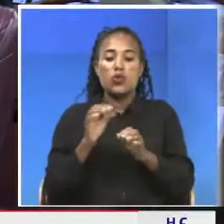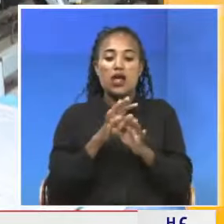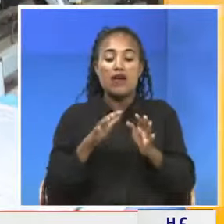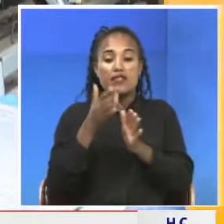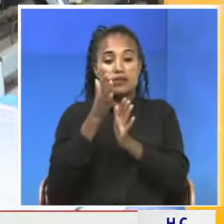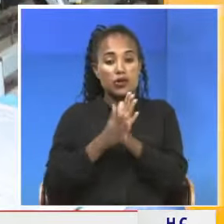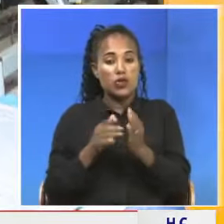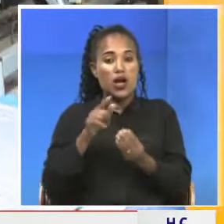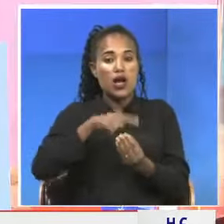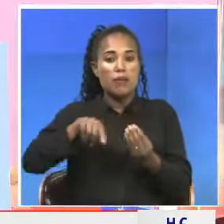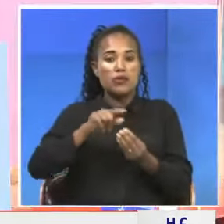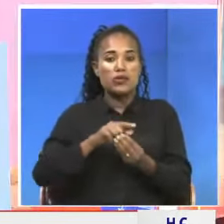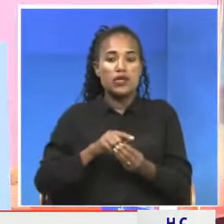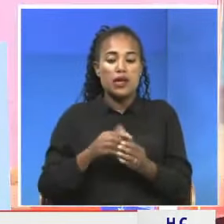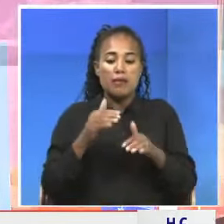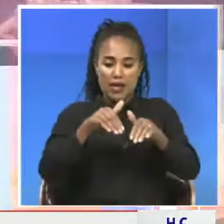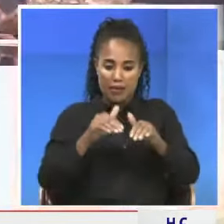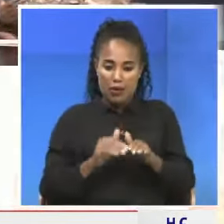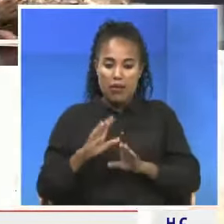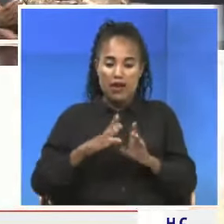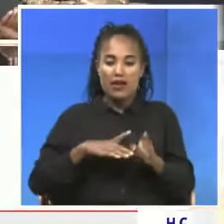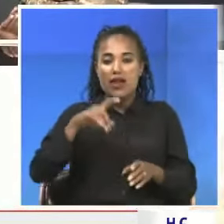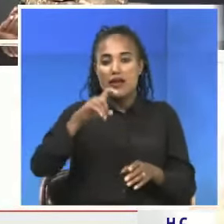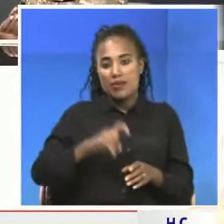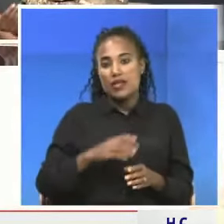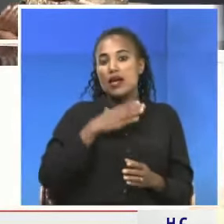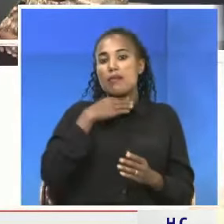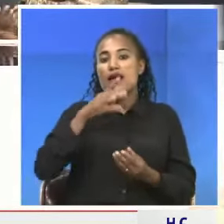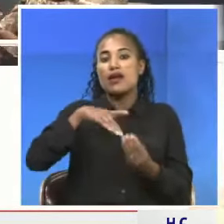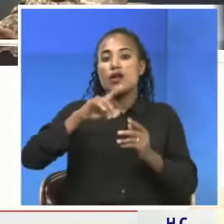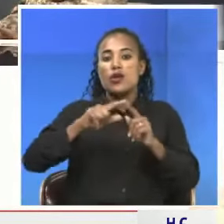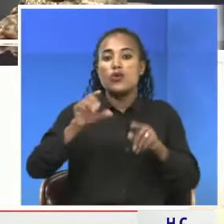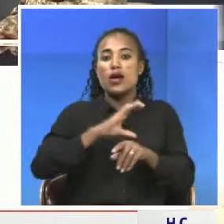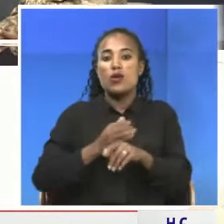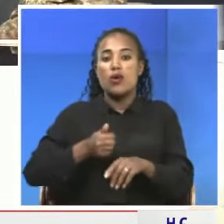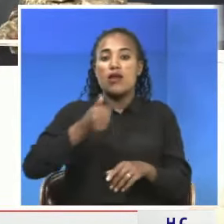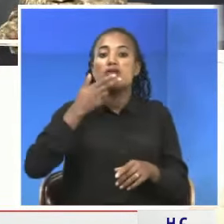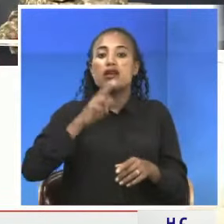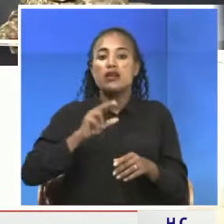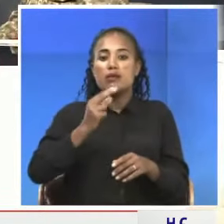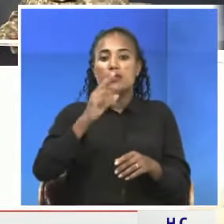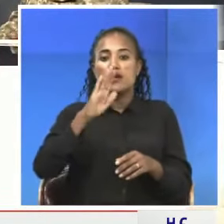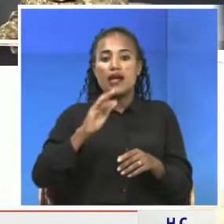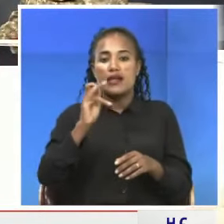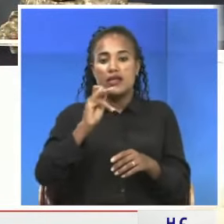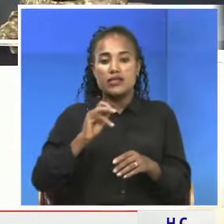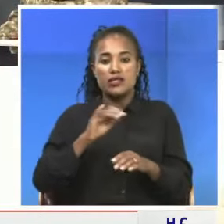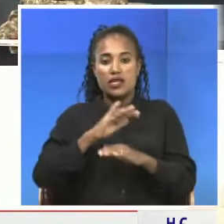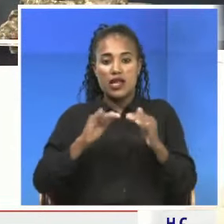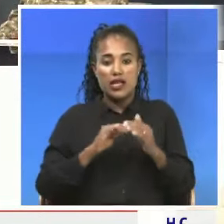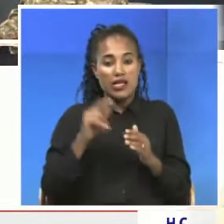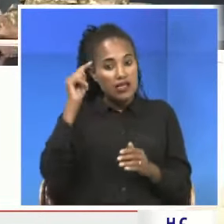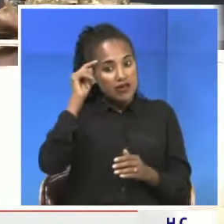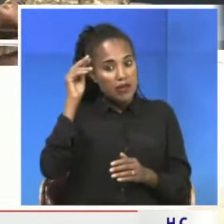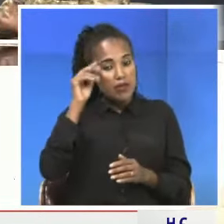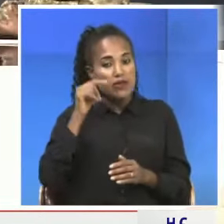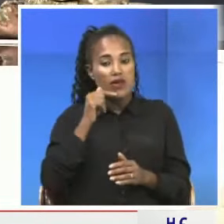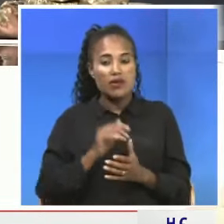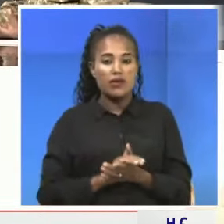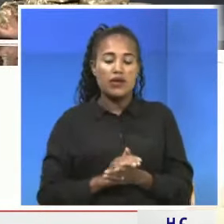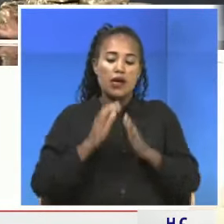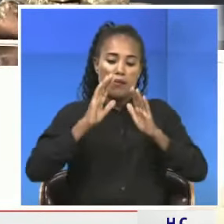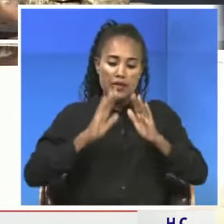በመደራጀት ወረራ የፈጸመባቸው አካባቢዎች መቀበሪያው ማድረግ እንዳለበት የአማራ ክልል ልዩ ኃይል ዋና አዛዥ ብርጋዴር ጀኔራል ተፈራ ማሞ